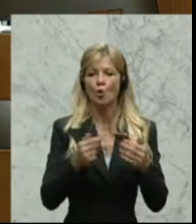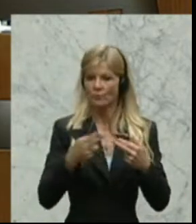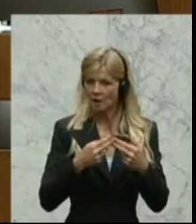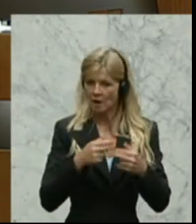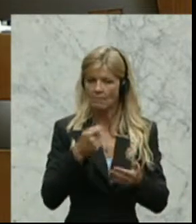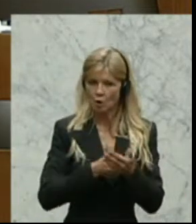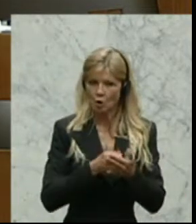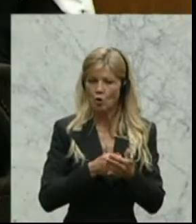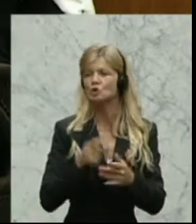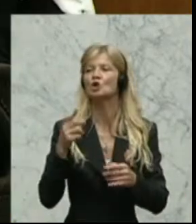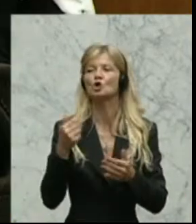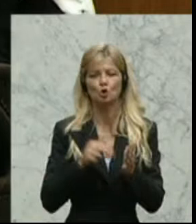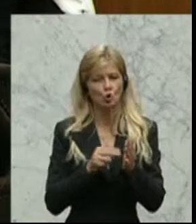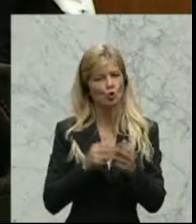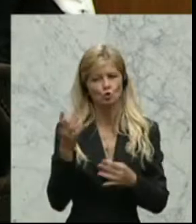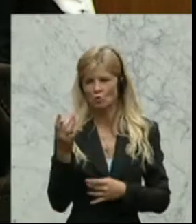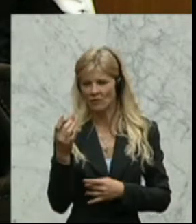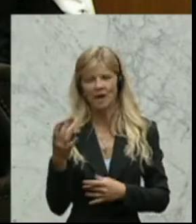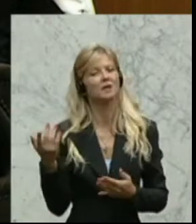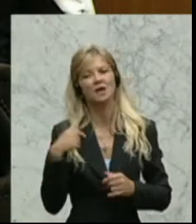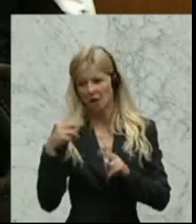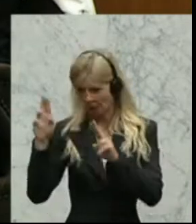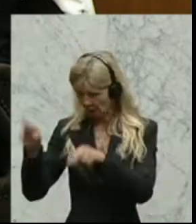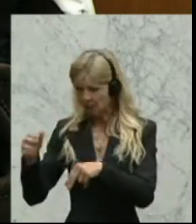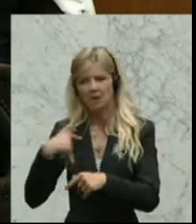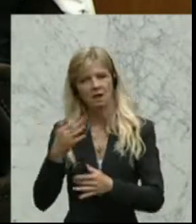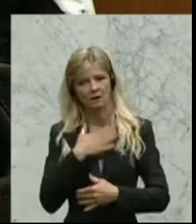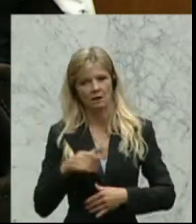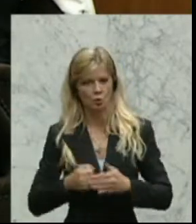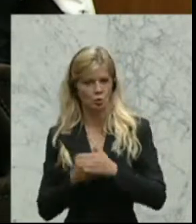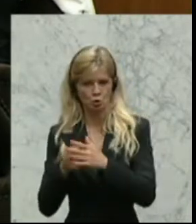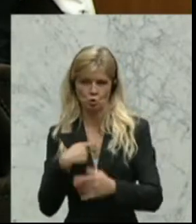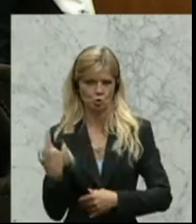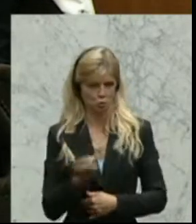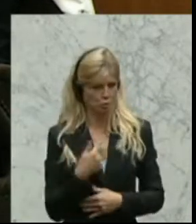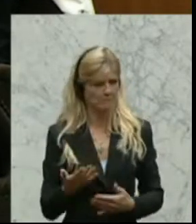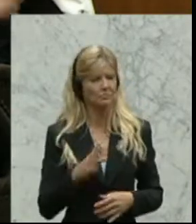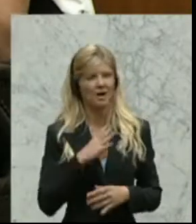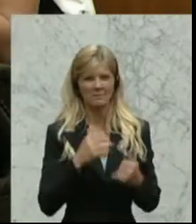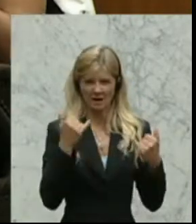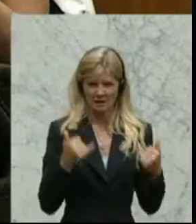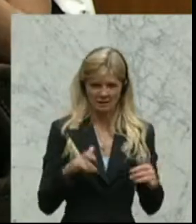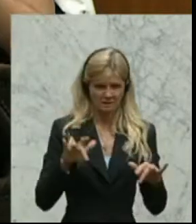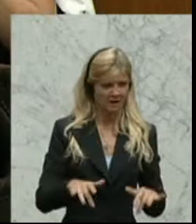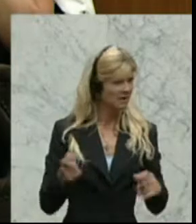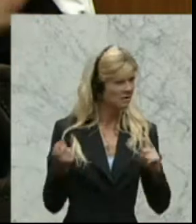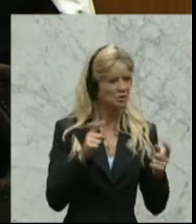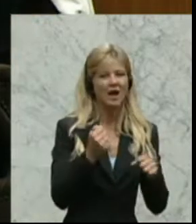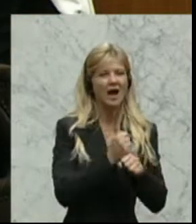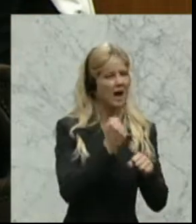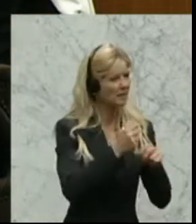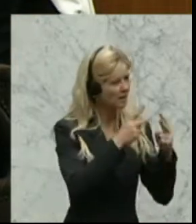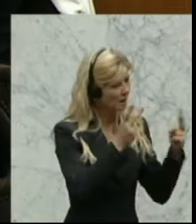Unterstützung jederzeit. Aber jetzt wird eine Diskussion vom Zaun gebrochen und angefangen haben, dass die Arbeiterkämmerer, die